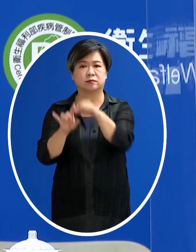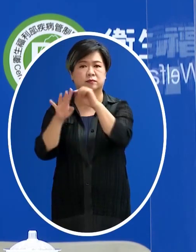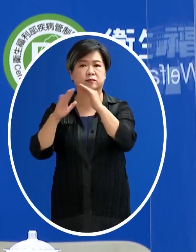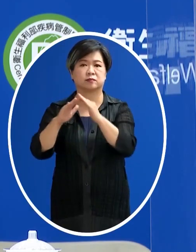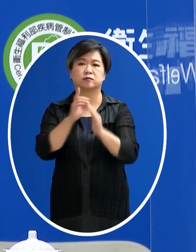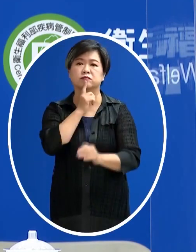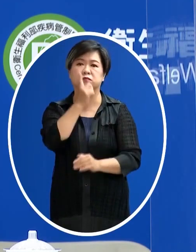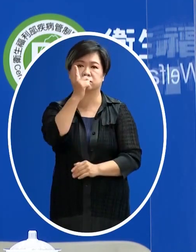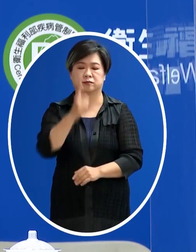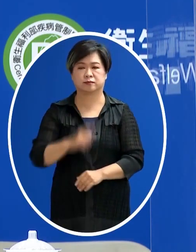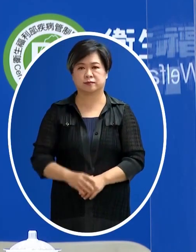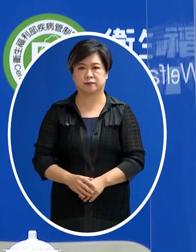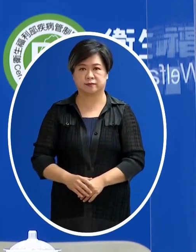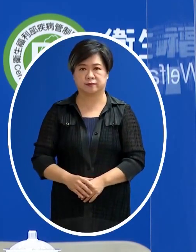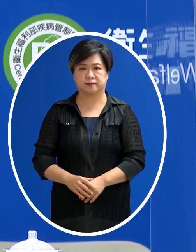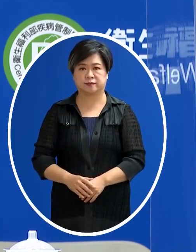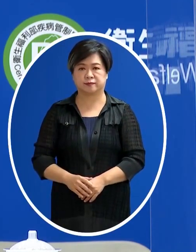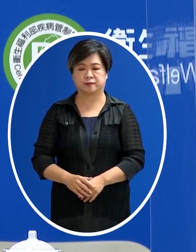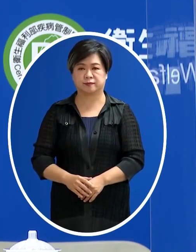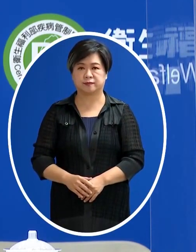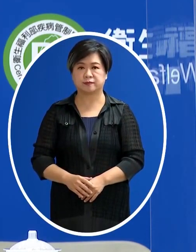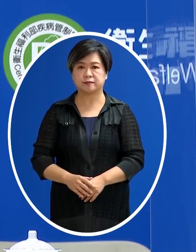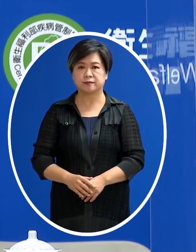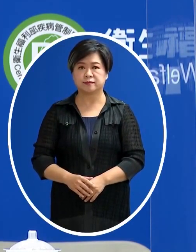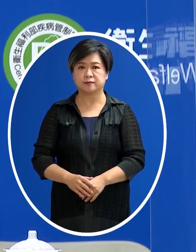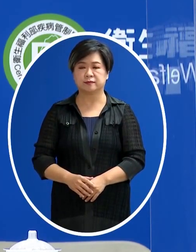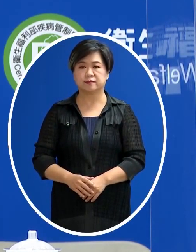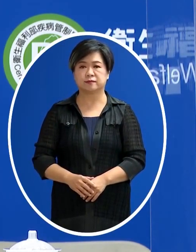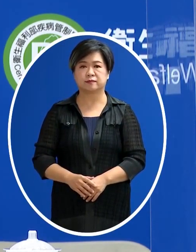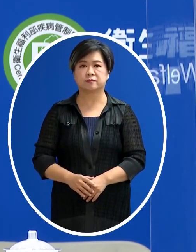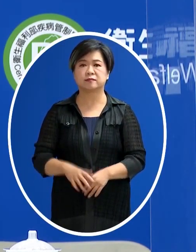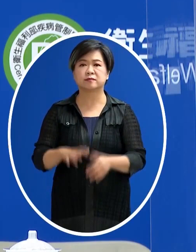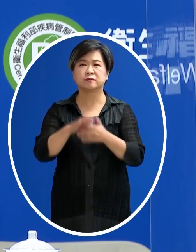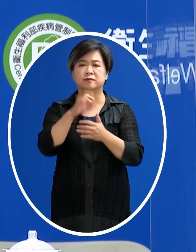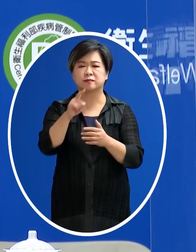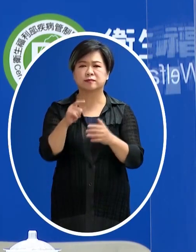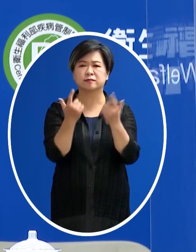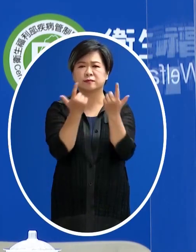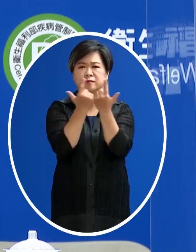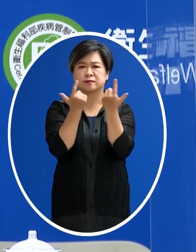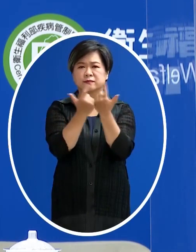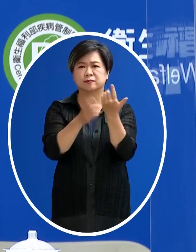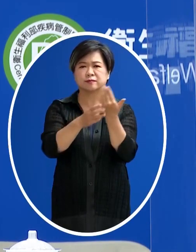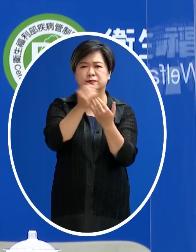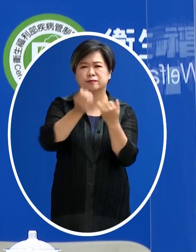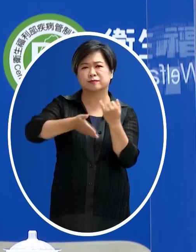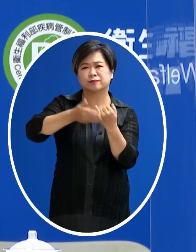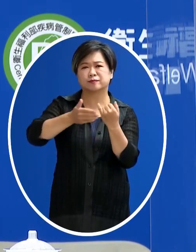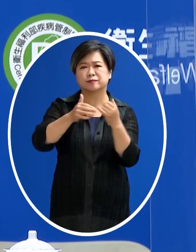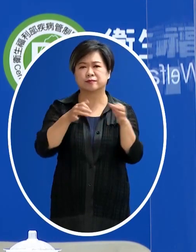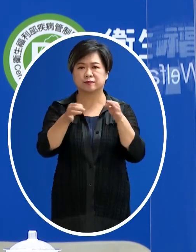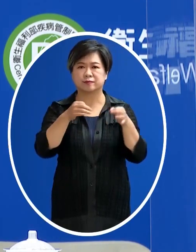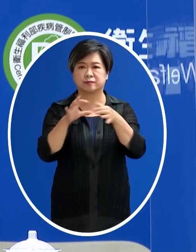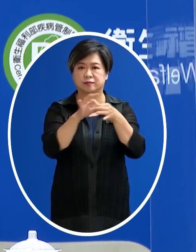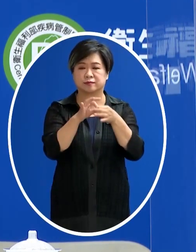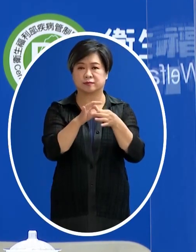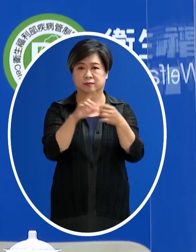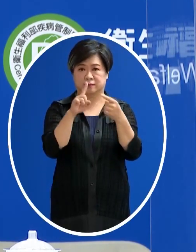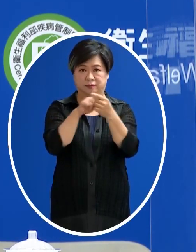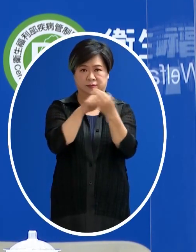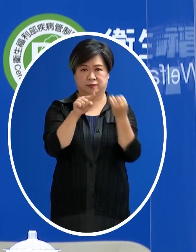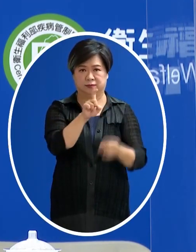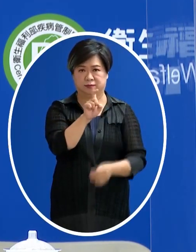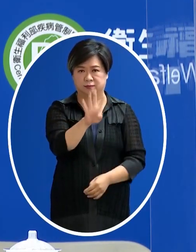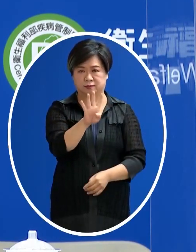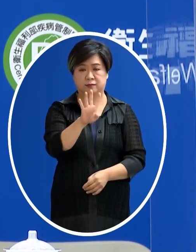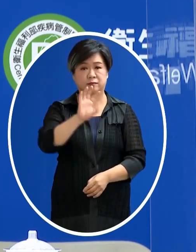1例。那整个跟茶艺馆相关的大概有14例，那万